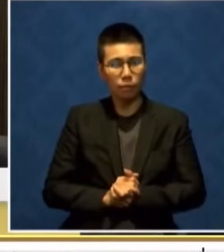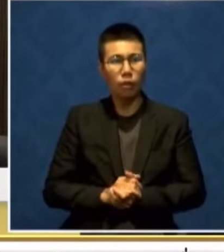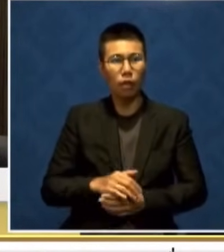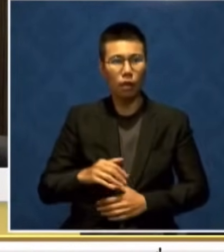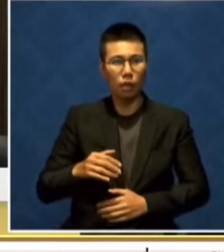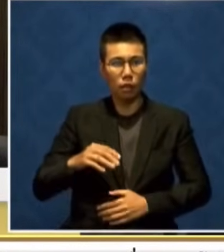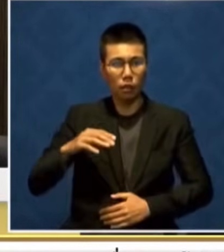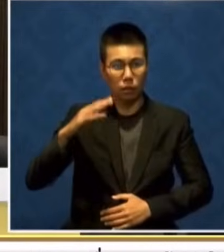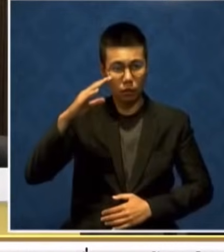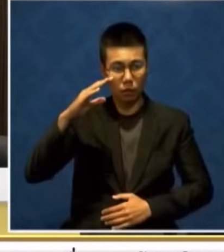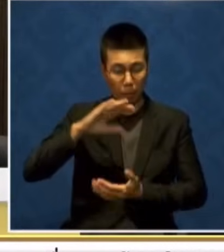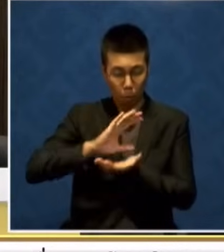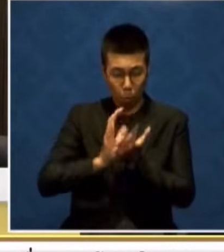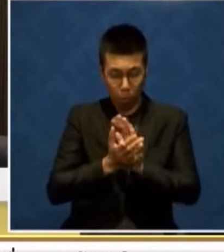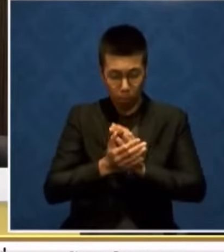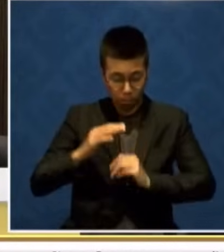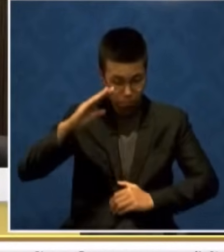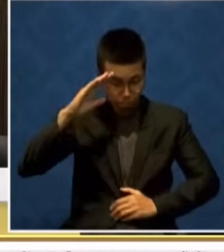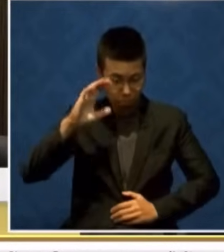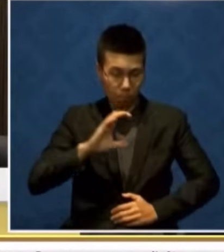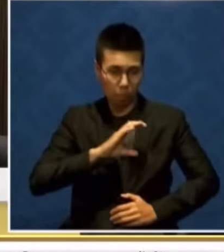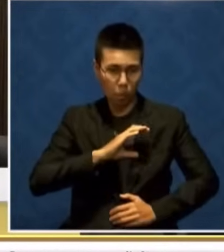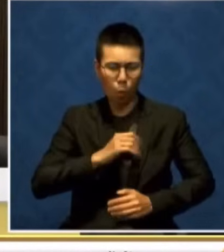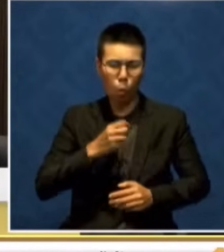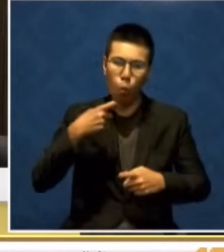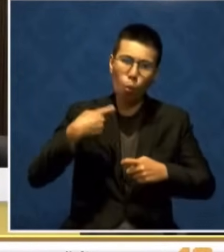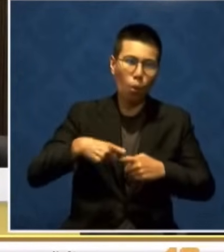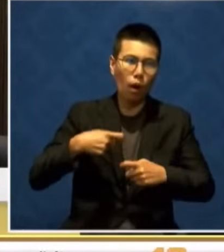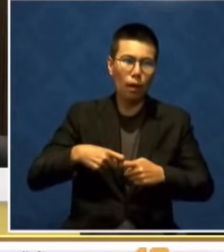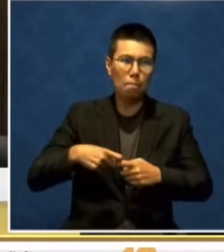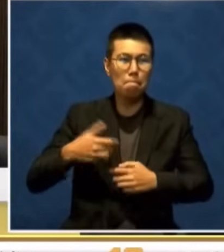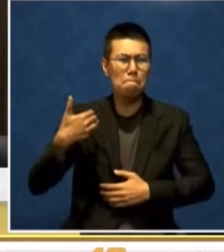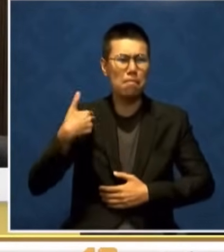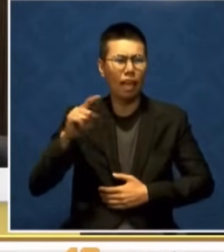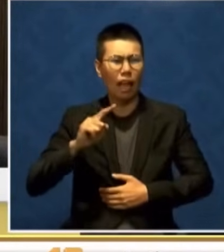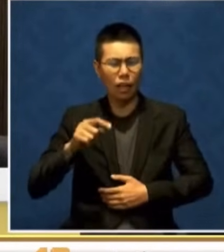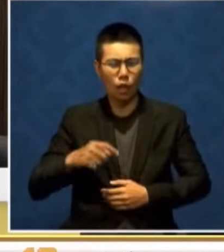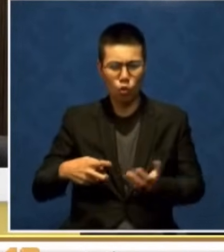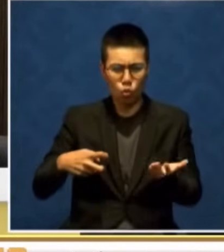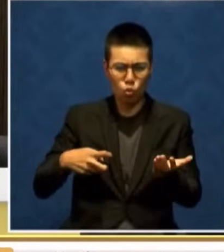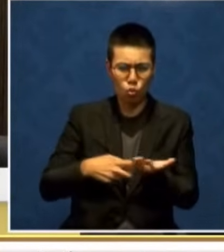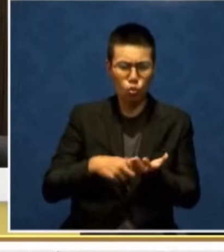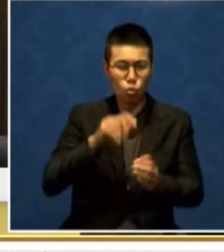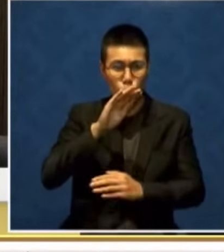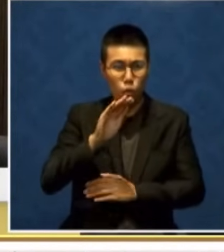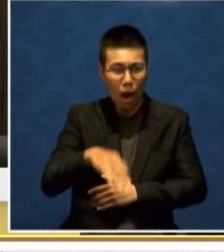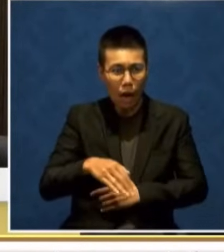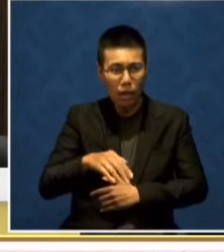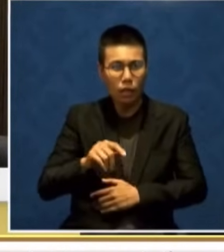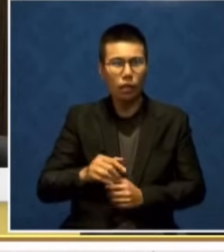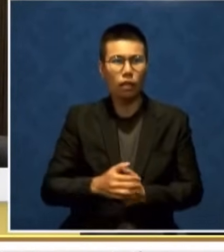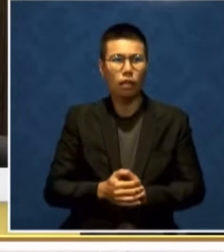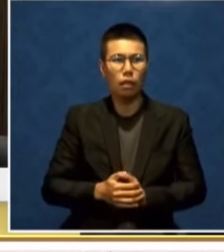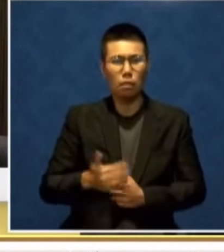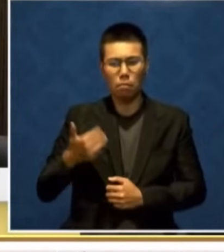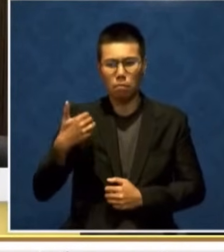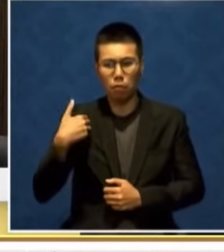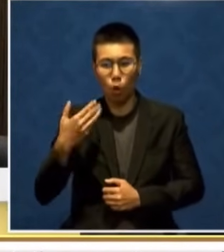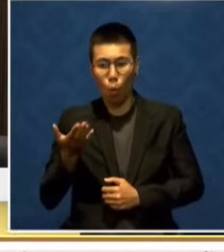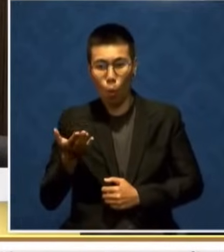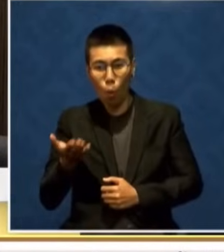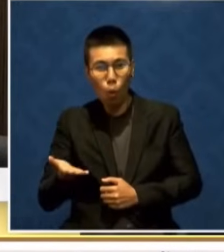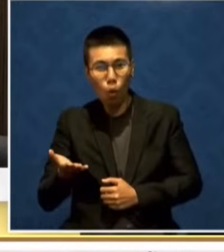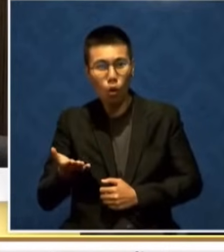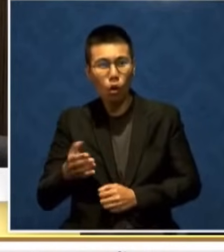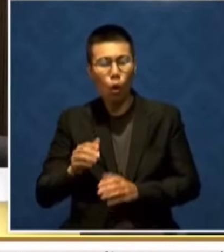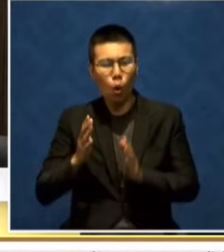เรื่องง่ายๆเพราะไหนต้องเจอกับตั๋วช้างไหนคนของท่านเองก็เป็นตัวประกันถึงแม้